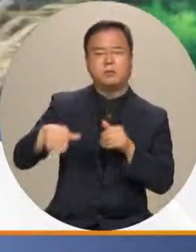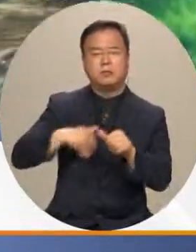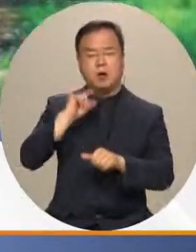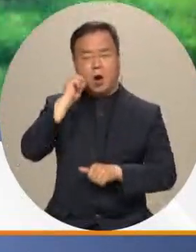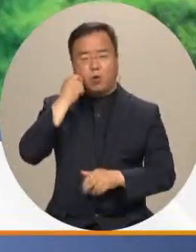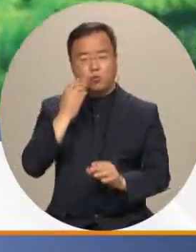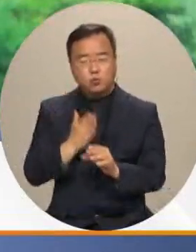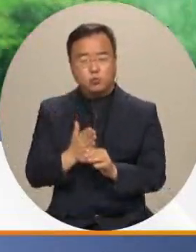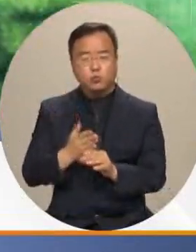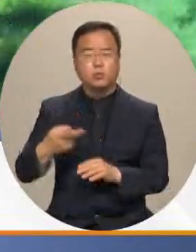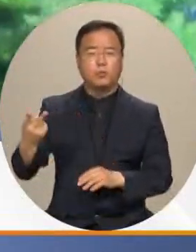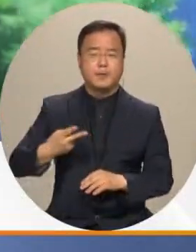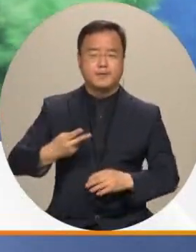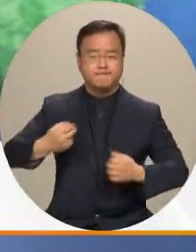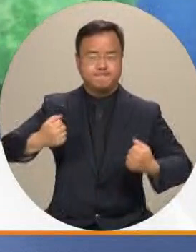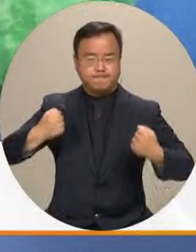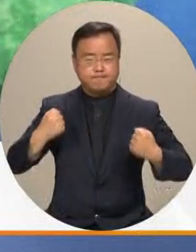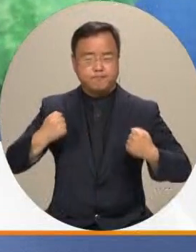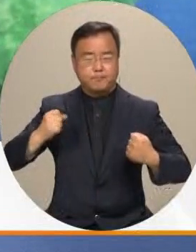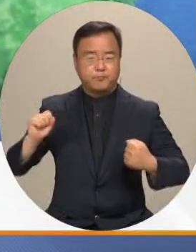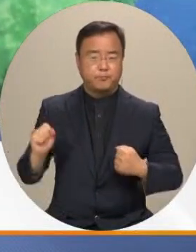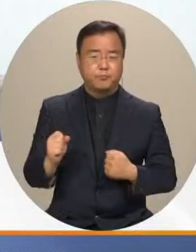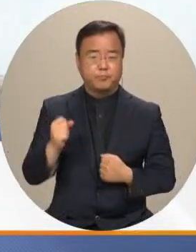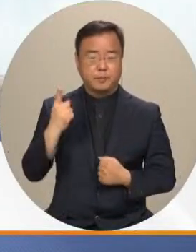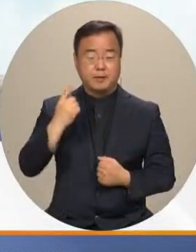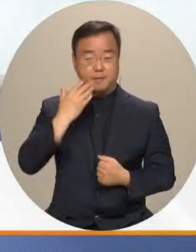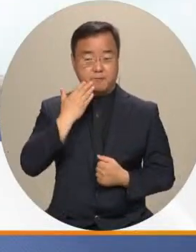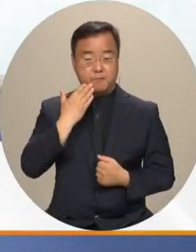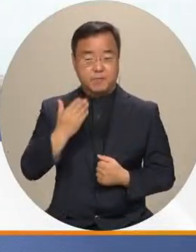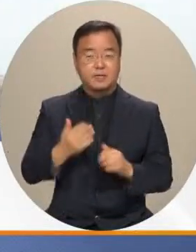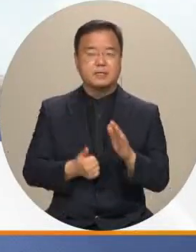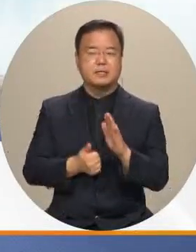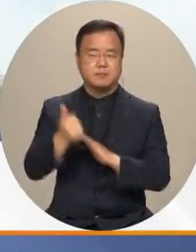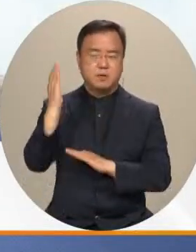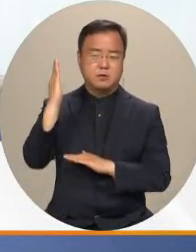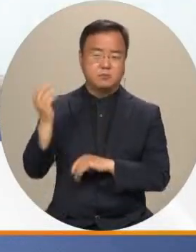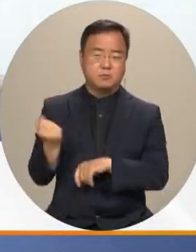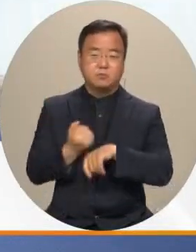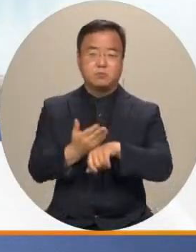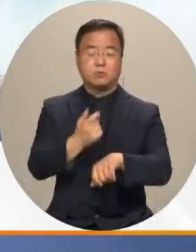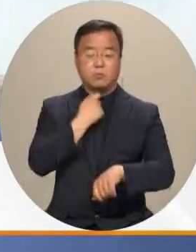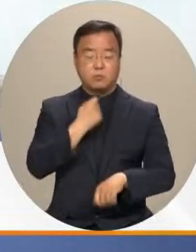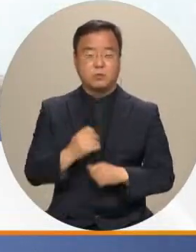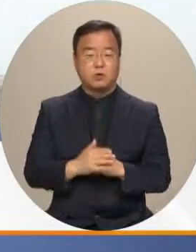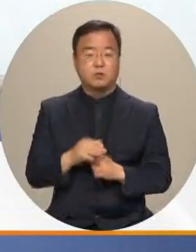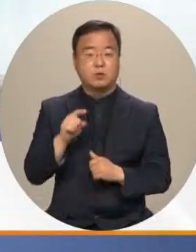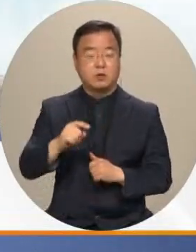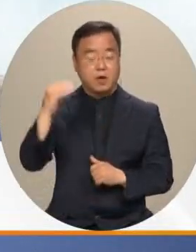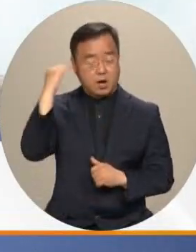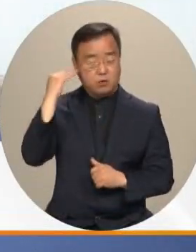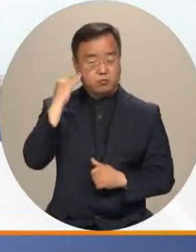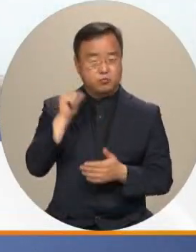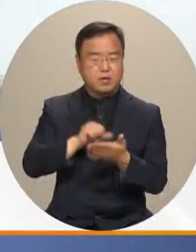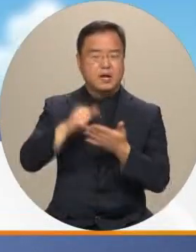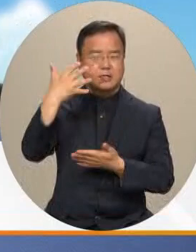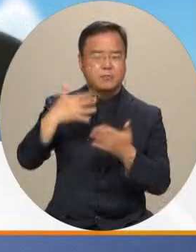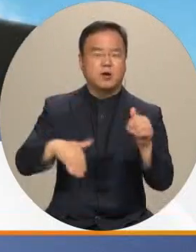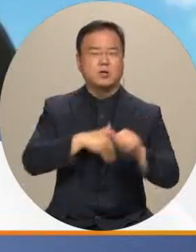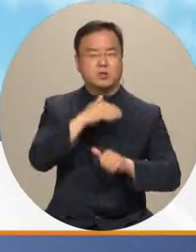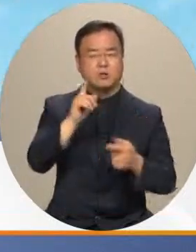잘 극복할 수 있는 희망적 메시지를 전달하고 싶고요 이게 어쩌면 한국 애니메이션에 대한 현실을